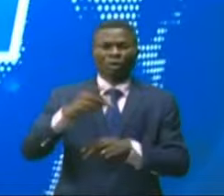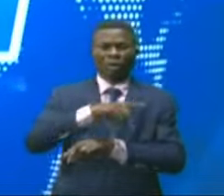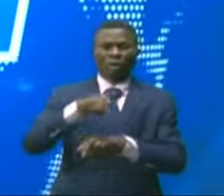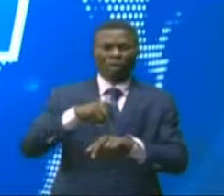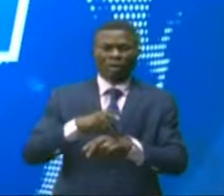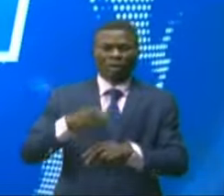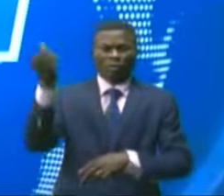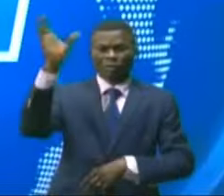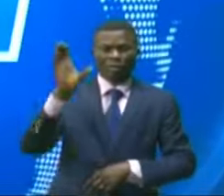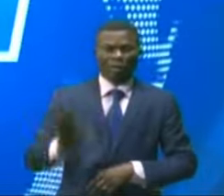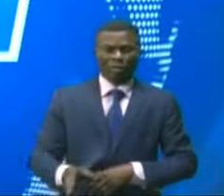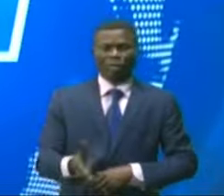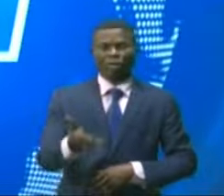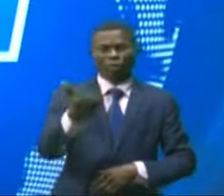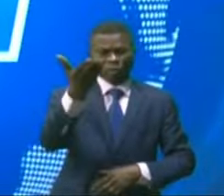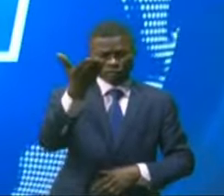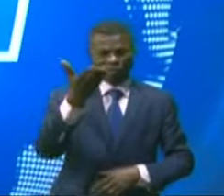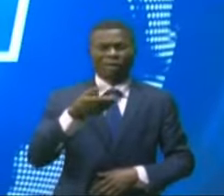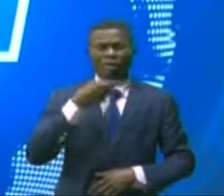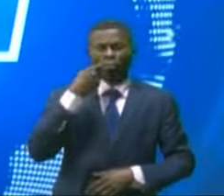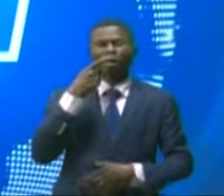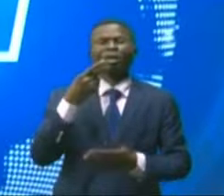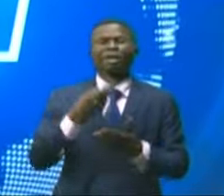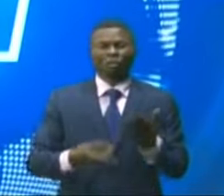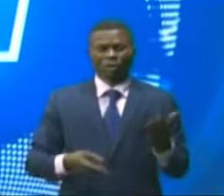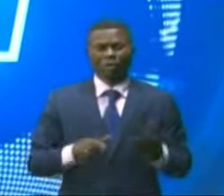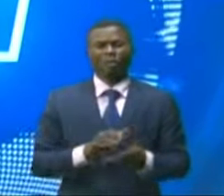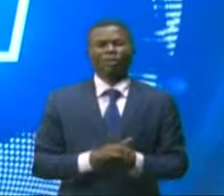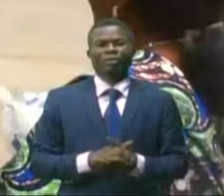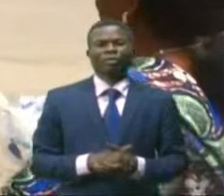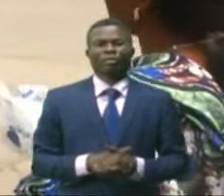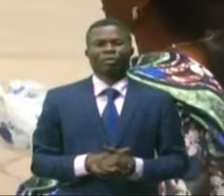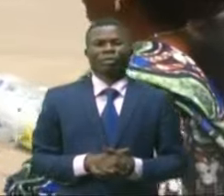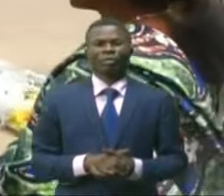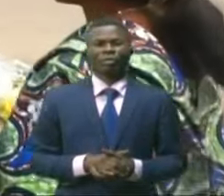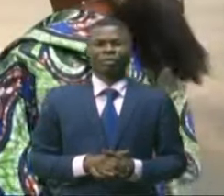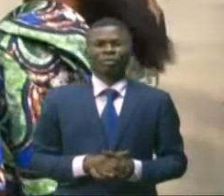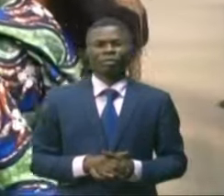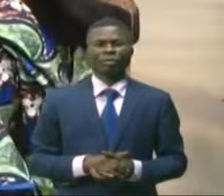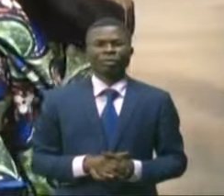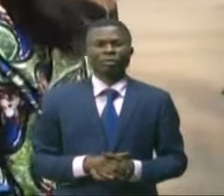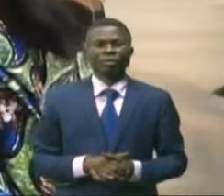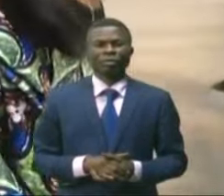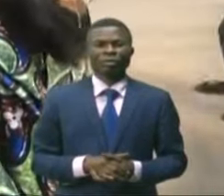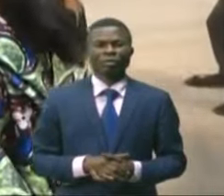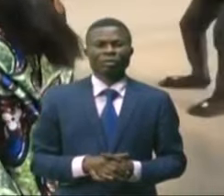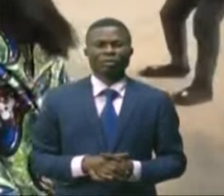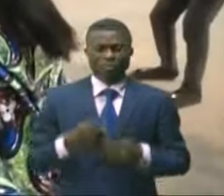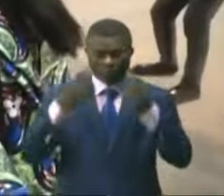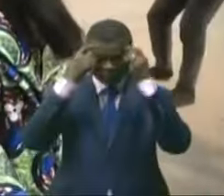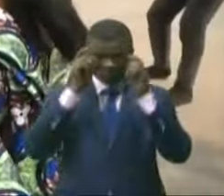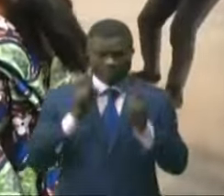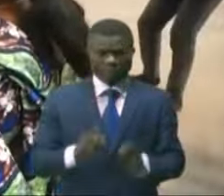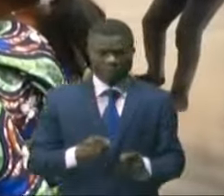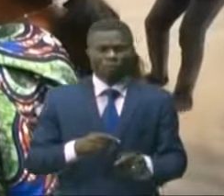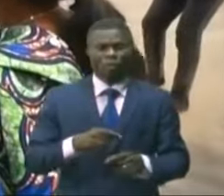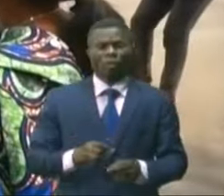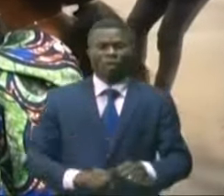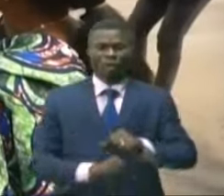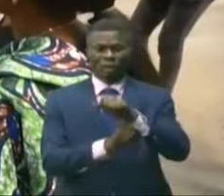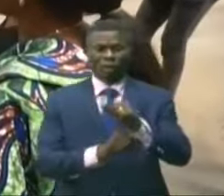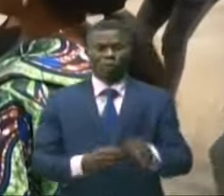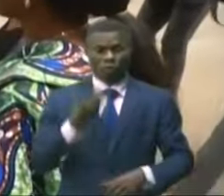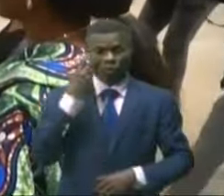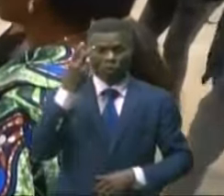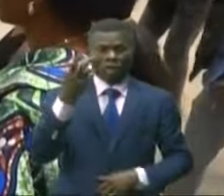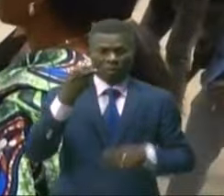du Congo central, nous dit Edith Chala Katala à travers ses reportages. déterminé à mettre en œuvre la vision du président de